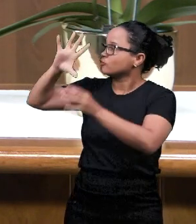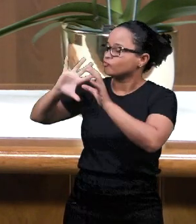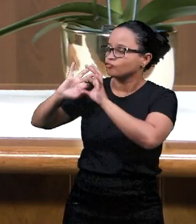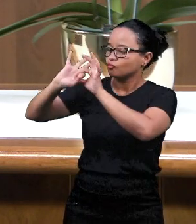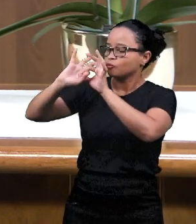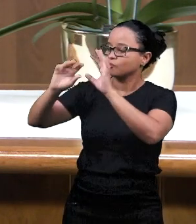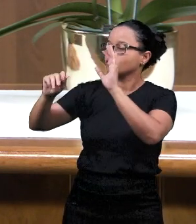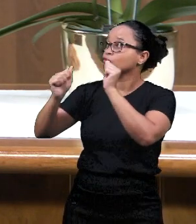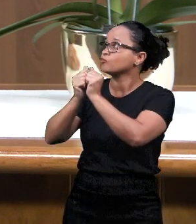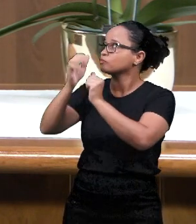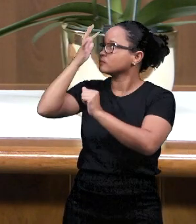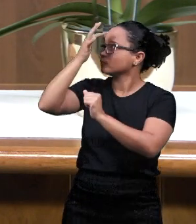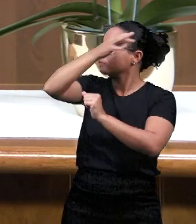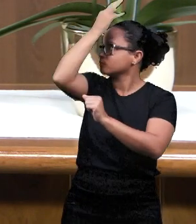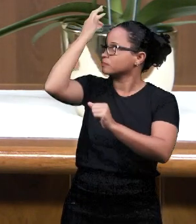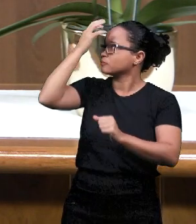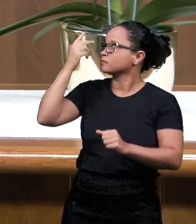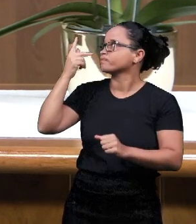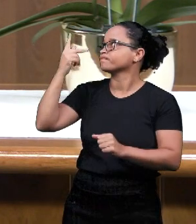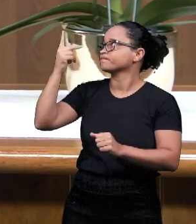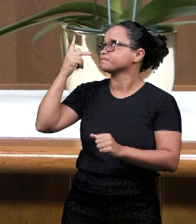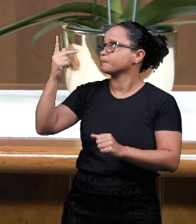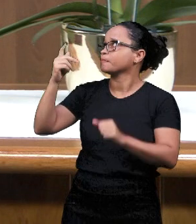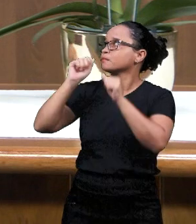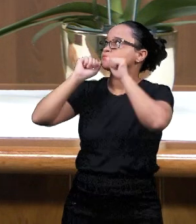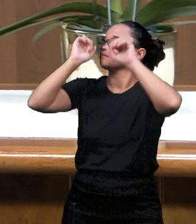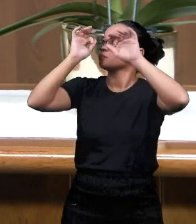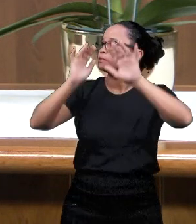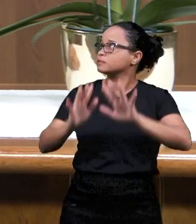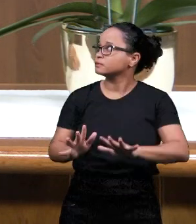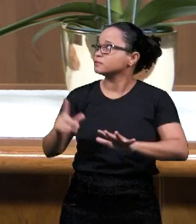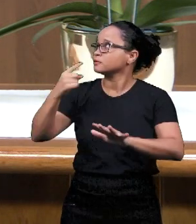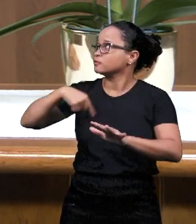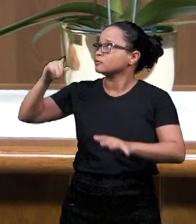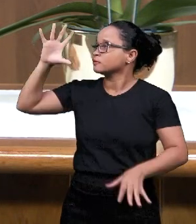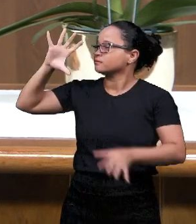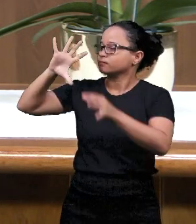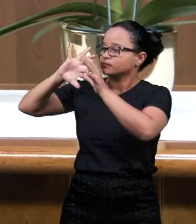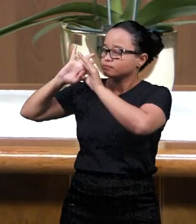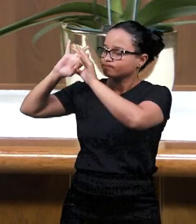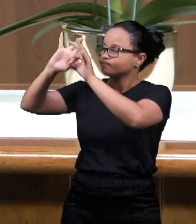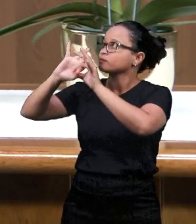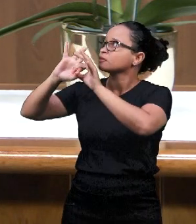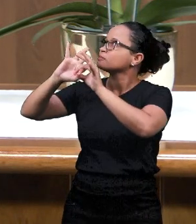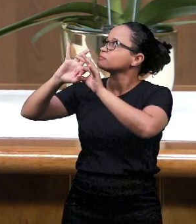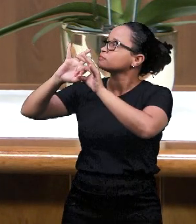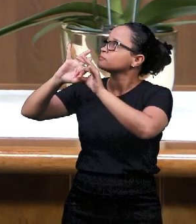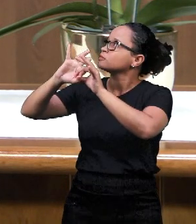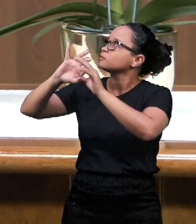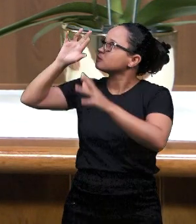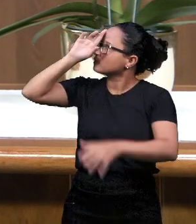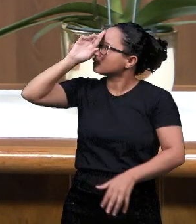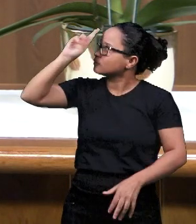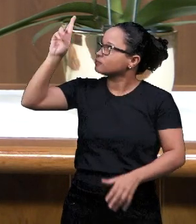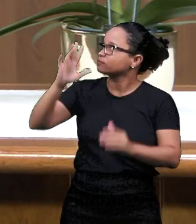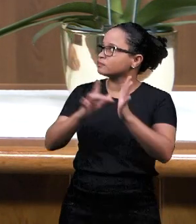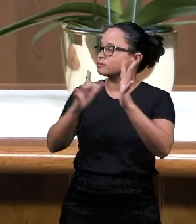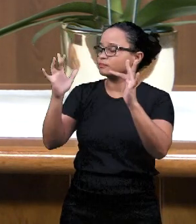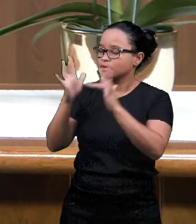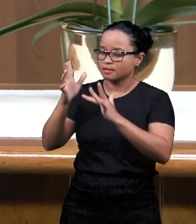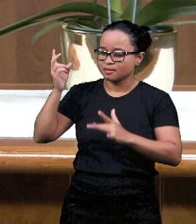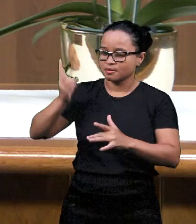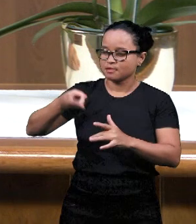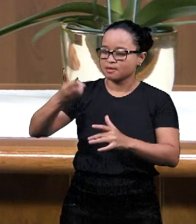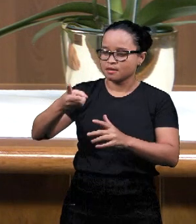esprit, Seigneur, pour la bénédiction, nous avoir donné cet accès, d'avoir le Seigneur Jésus